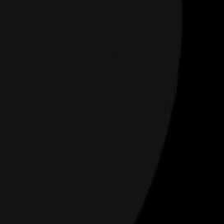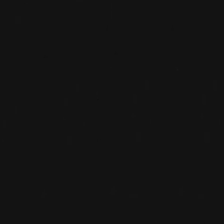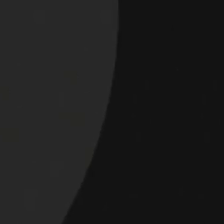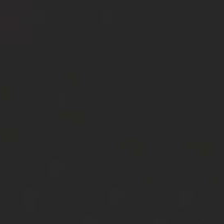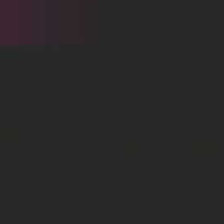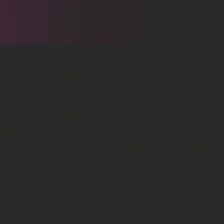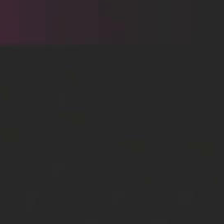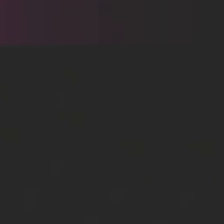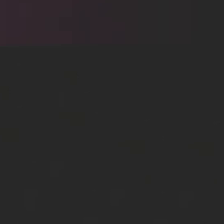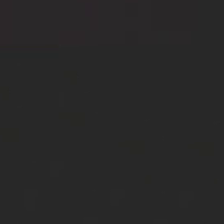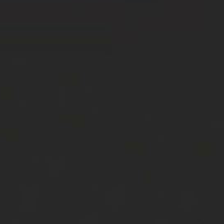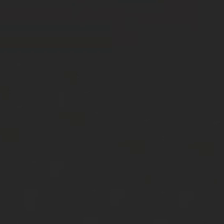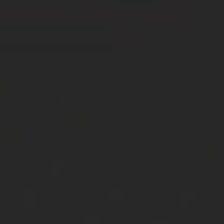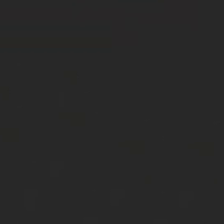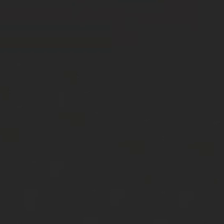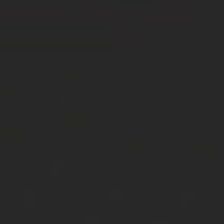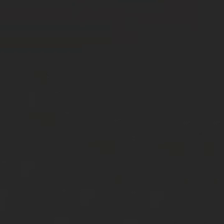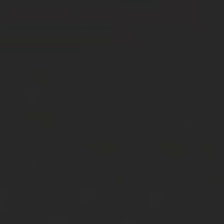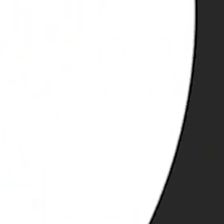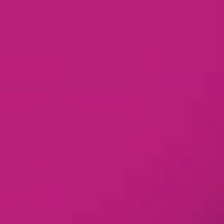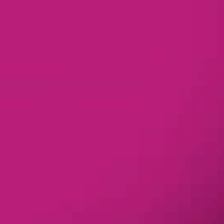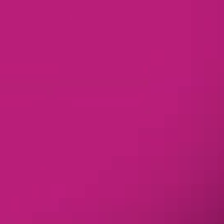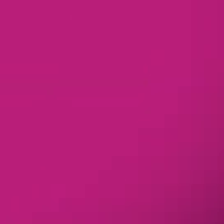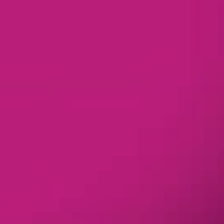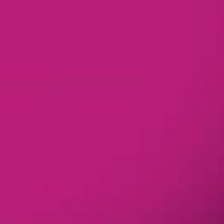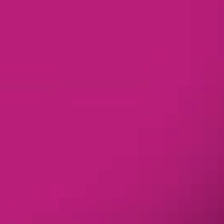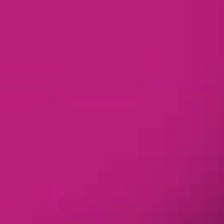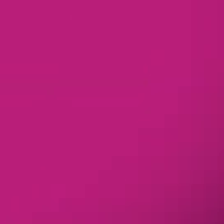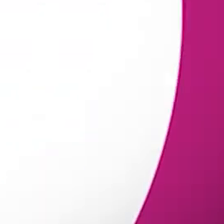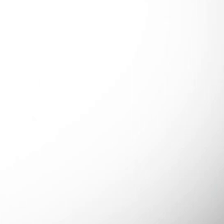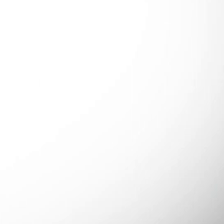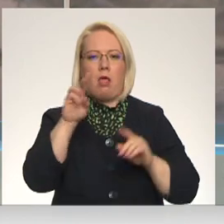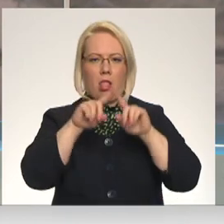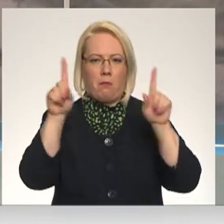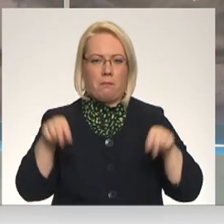Re, visi ēters ir te!